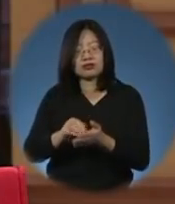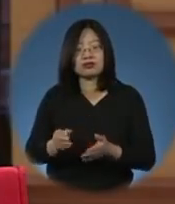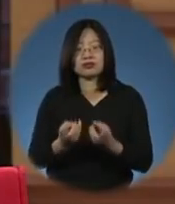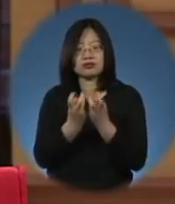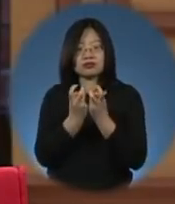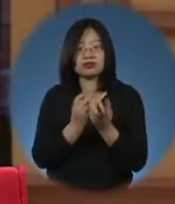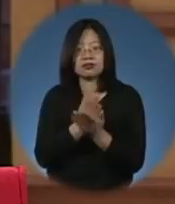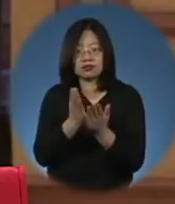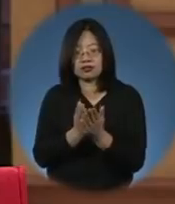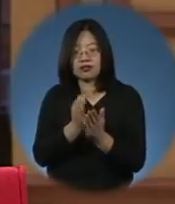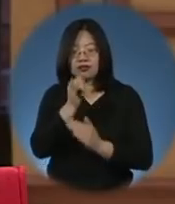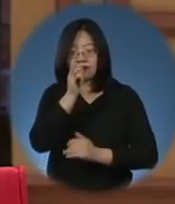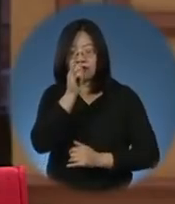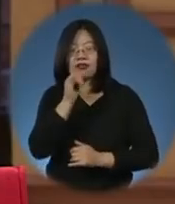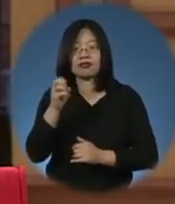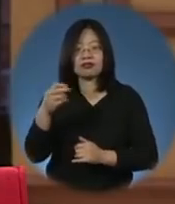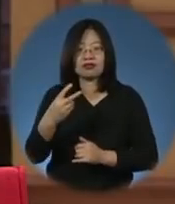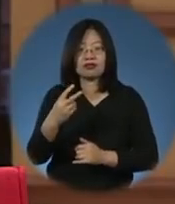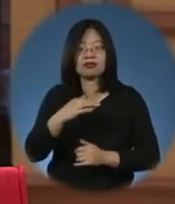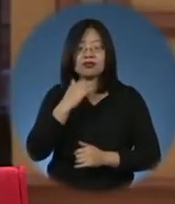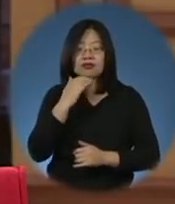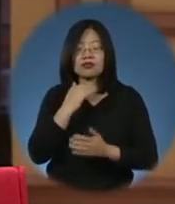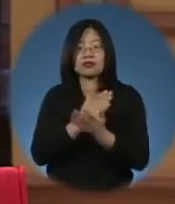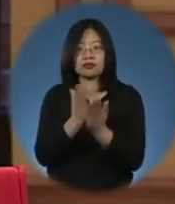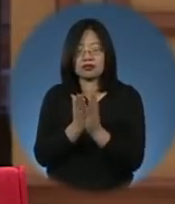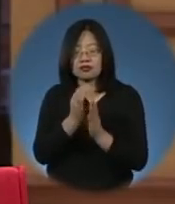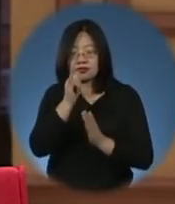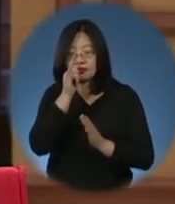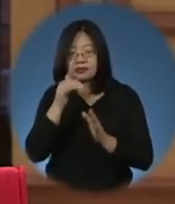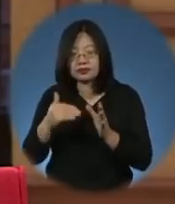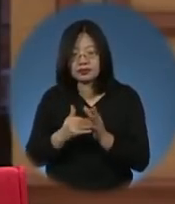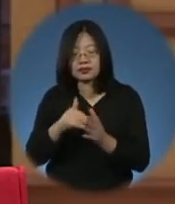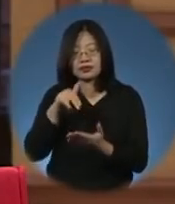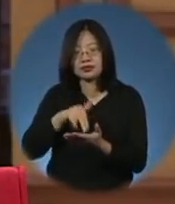길이 다양해질 거라는 거고요. 그럼 연령도 다양해지고